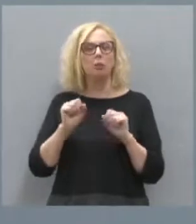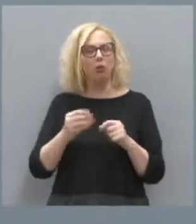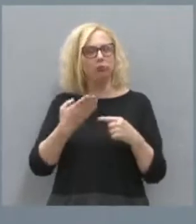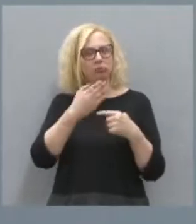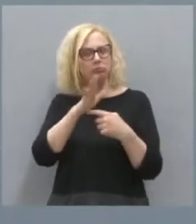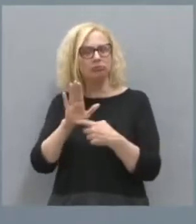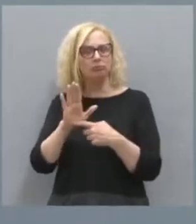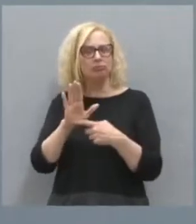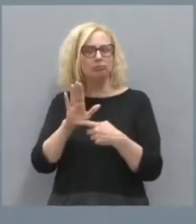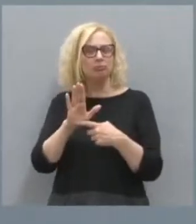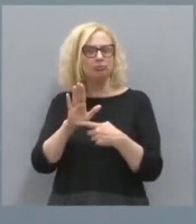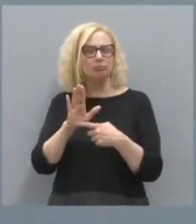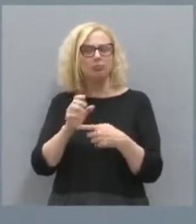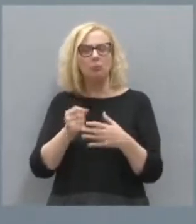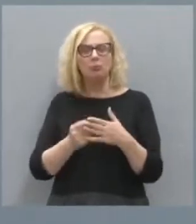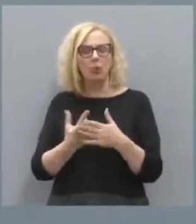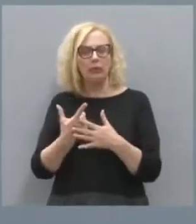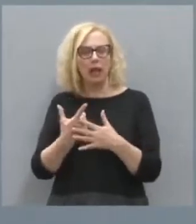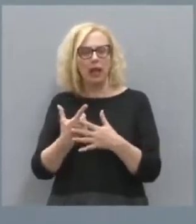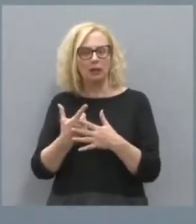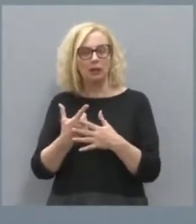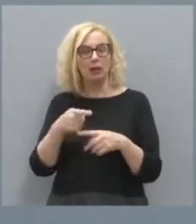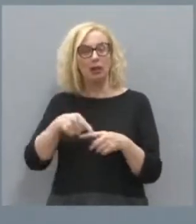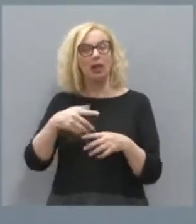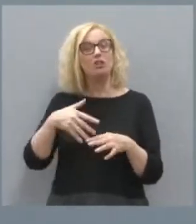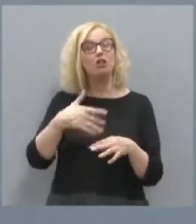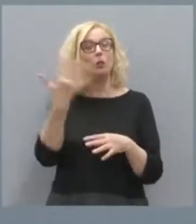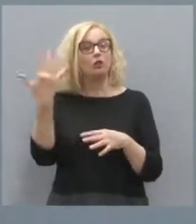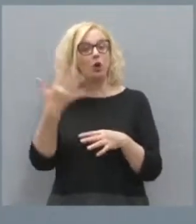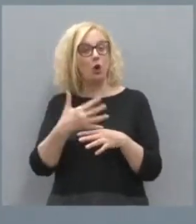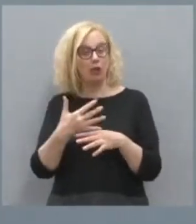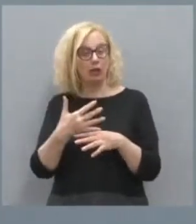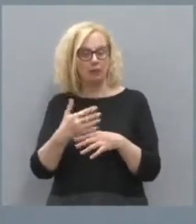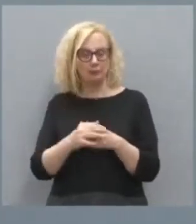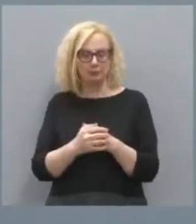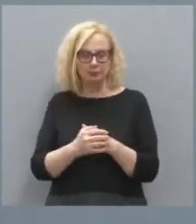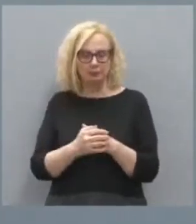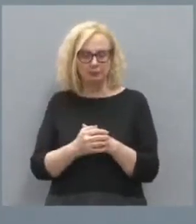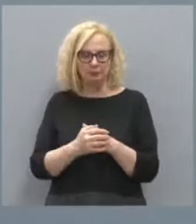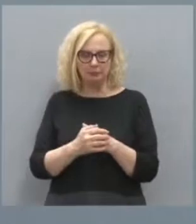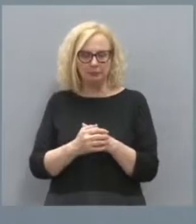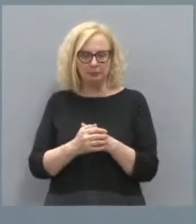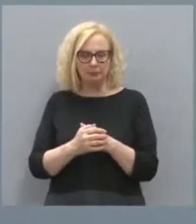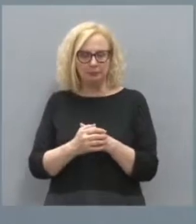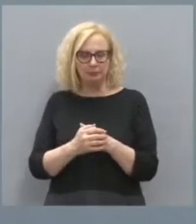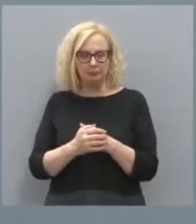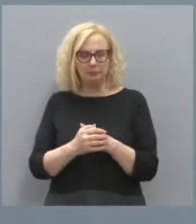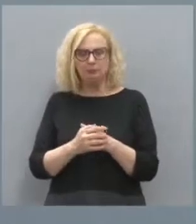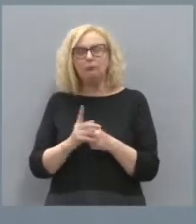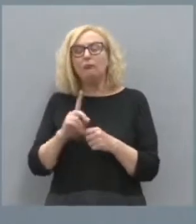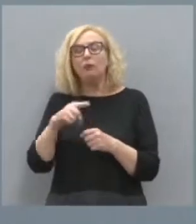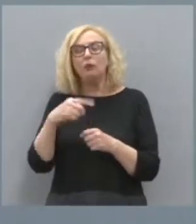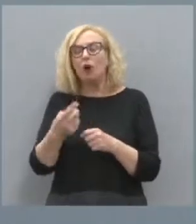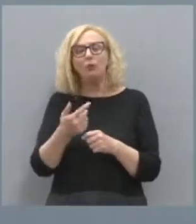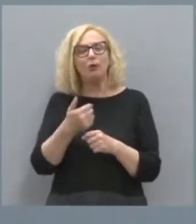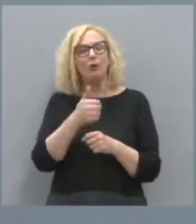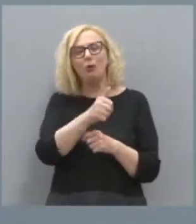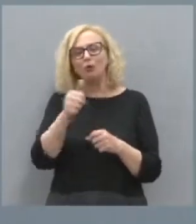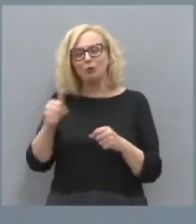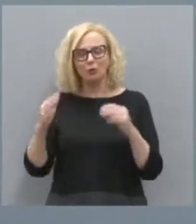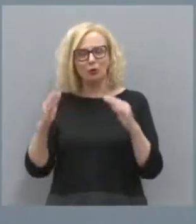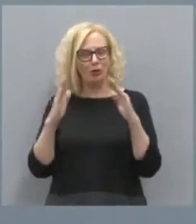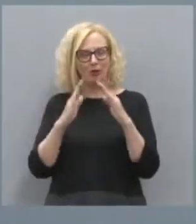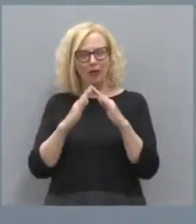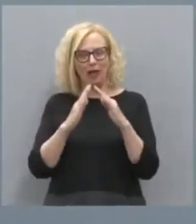questi cinque in questi cinque giorni è però il resto dovete fare voi da casa